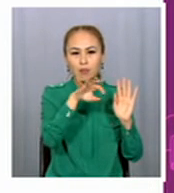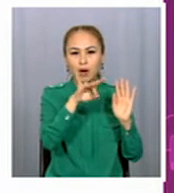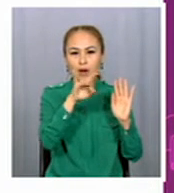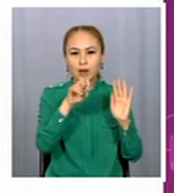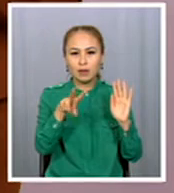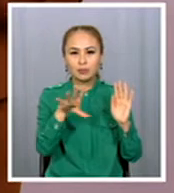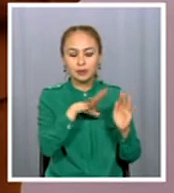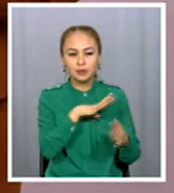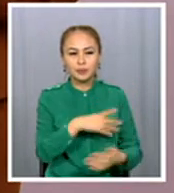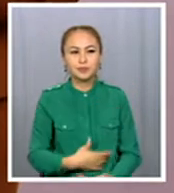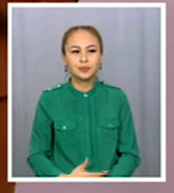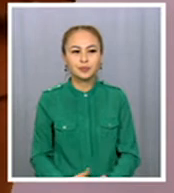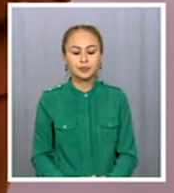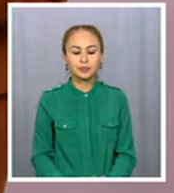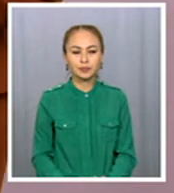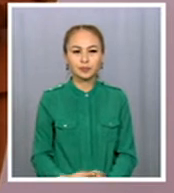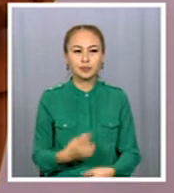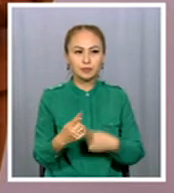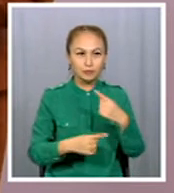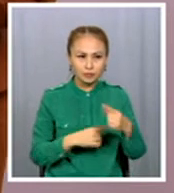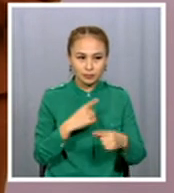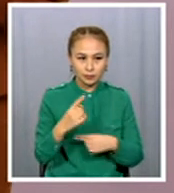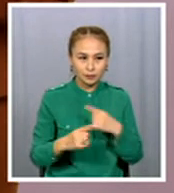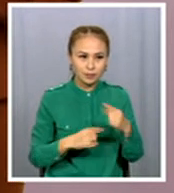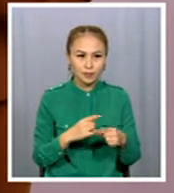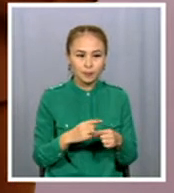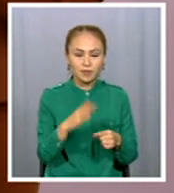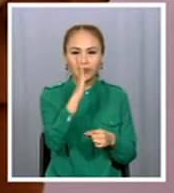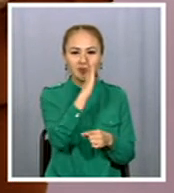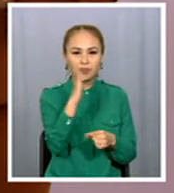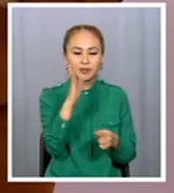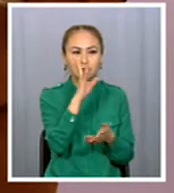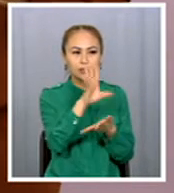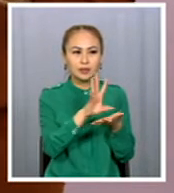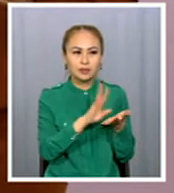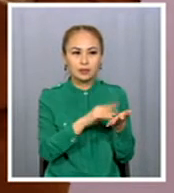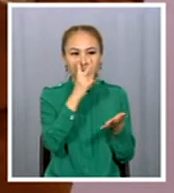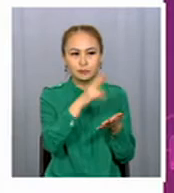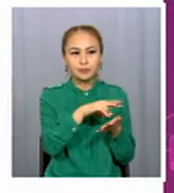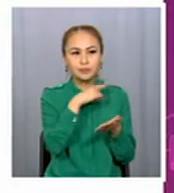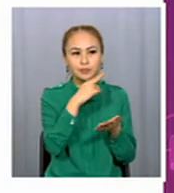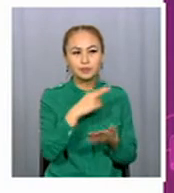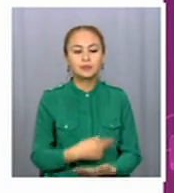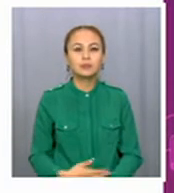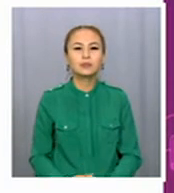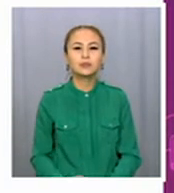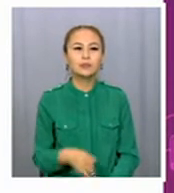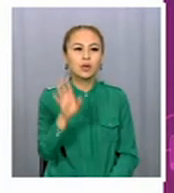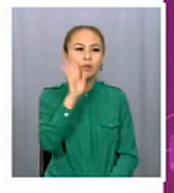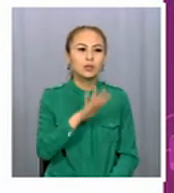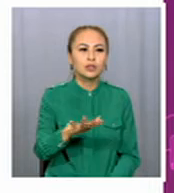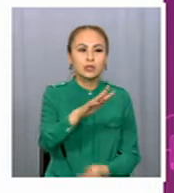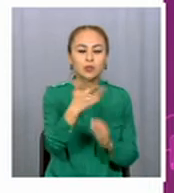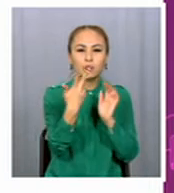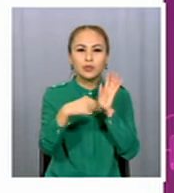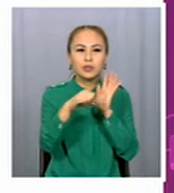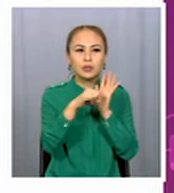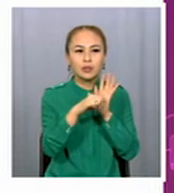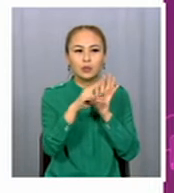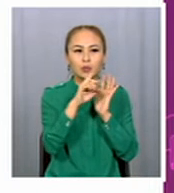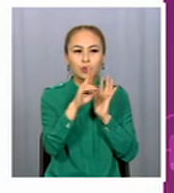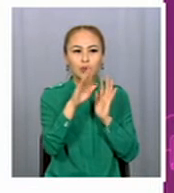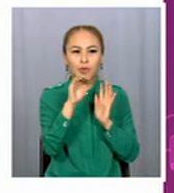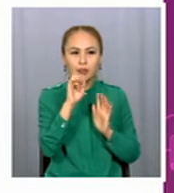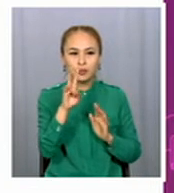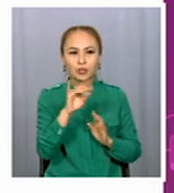шықты. Келесі В нұсқасына назарымызды аударайық. Көлдің жағасында 36